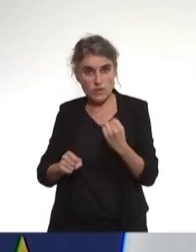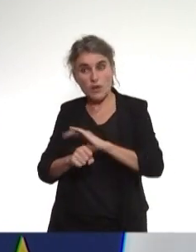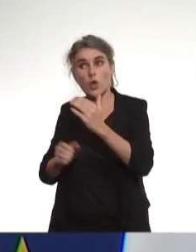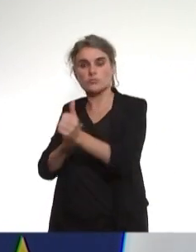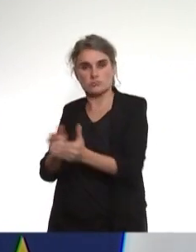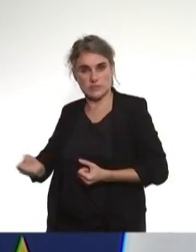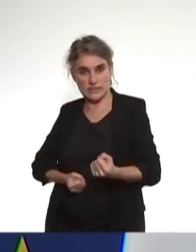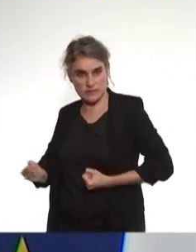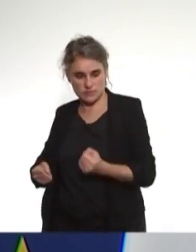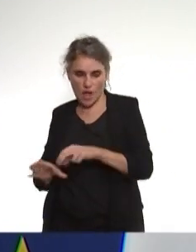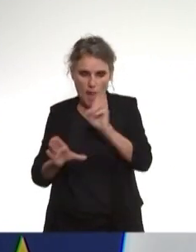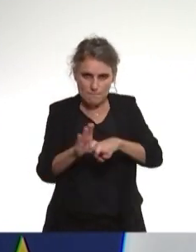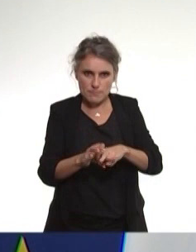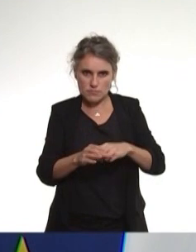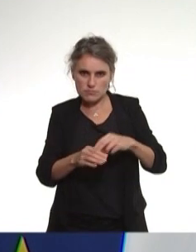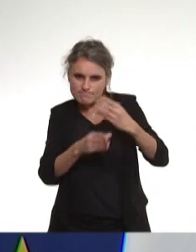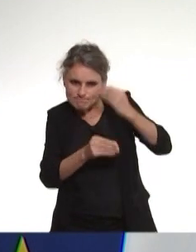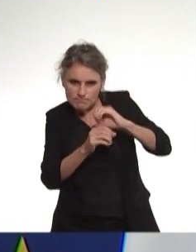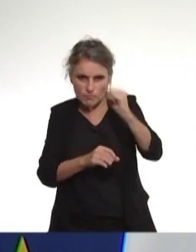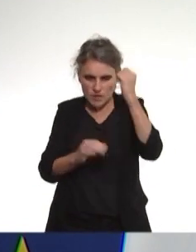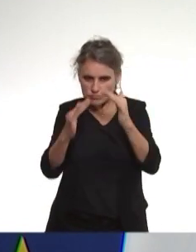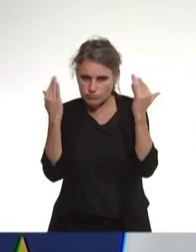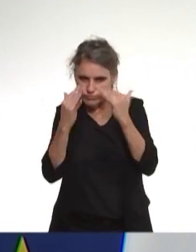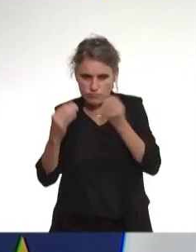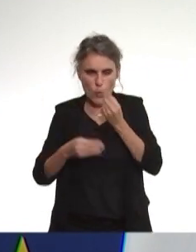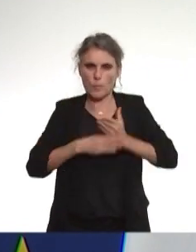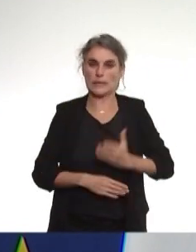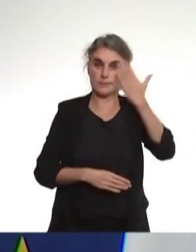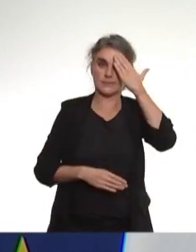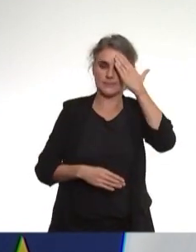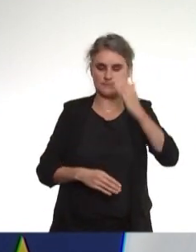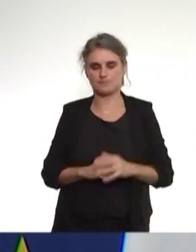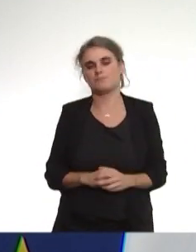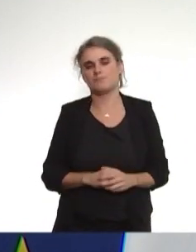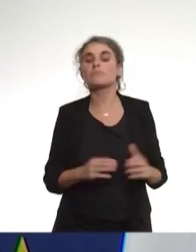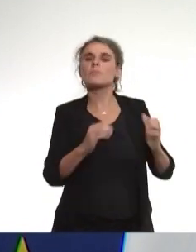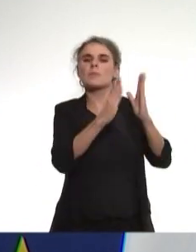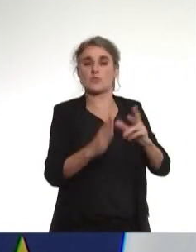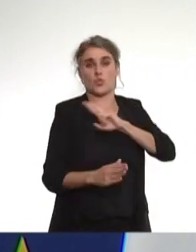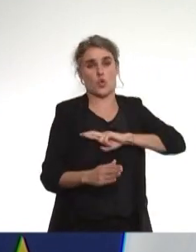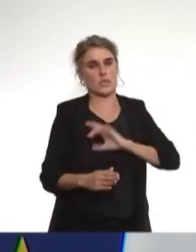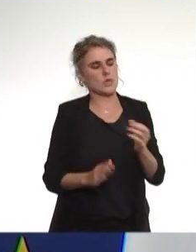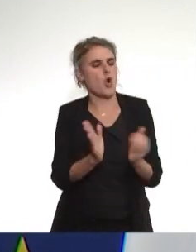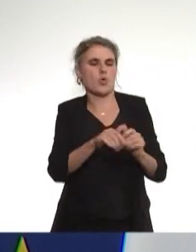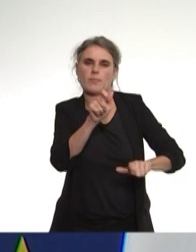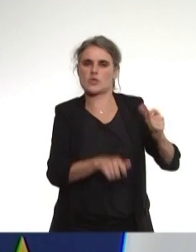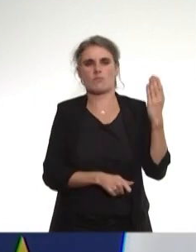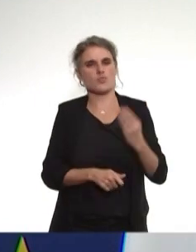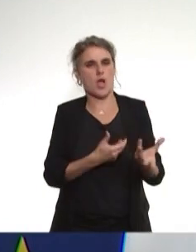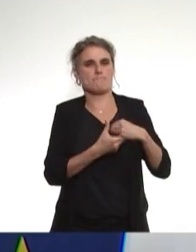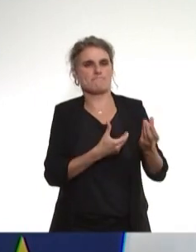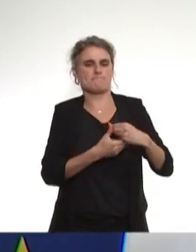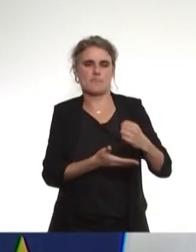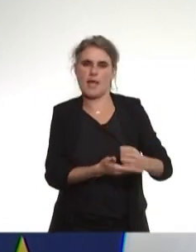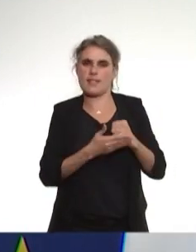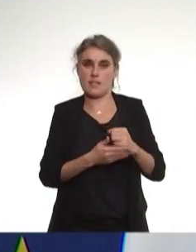moment venu si jamais la situation sanitaire devait l'exiger mais dans les ehpad en particulier nous avons besoin de personnel supplémentaire et les